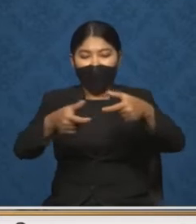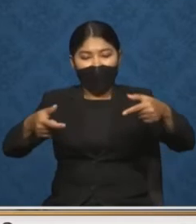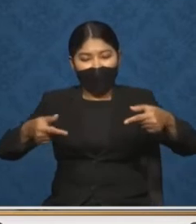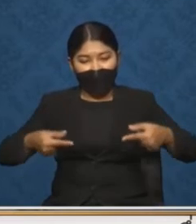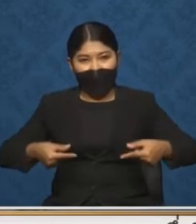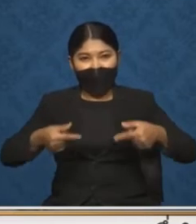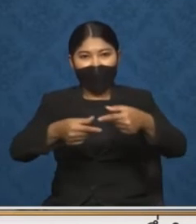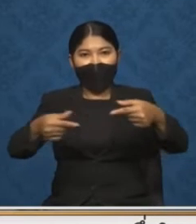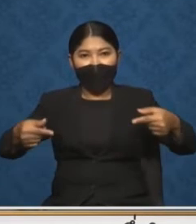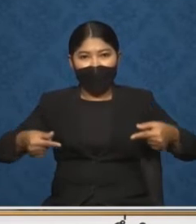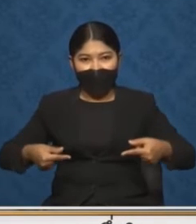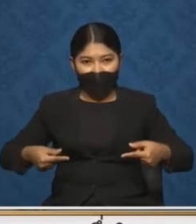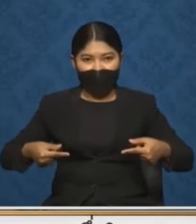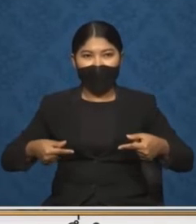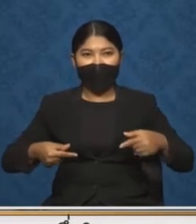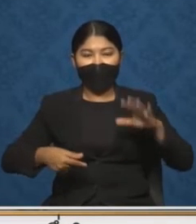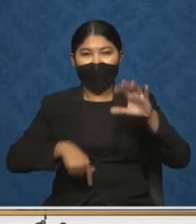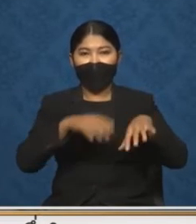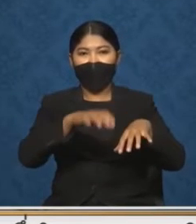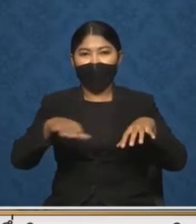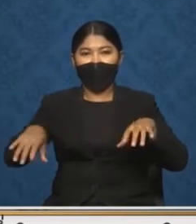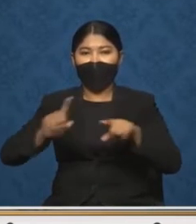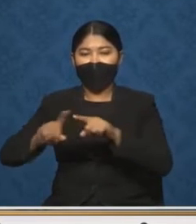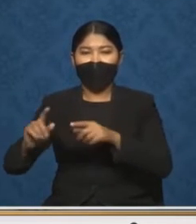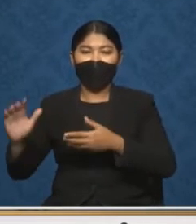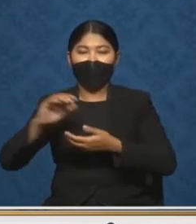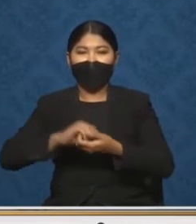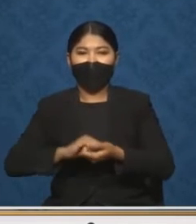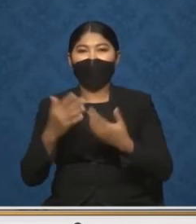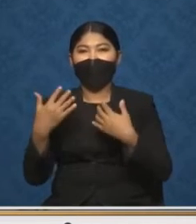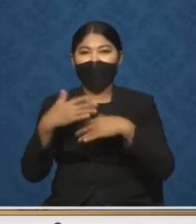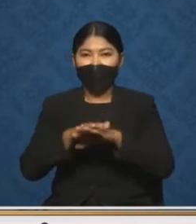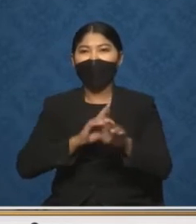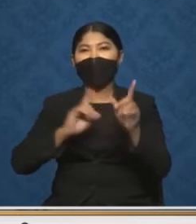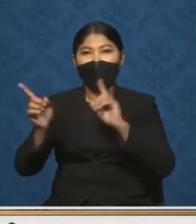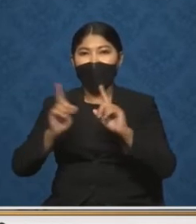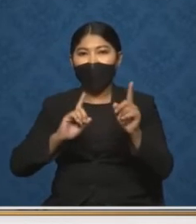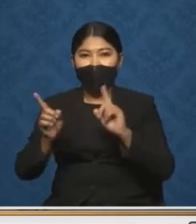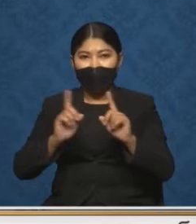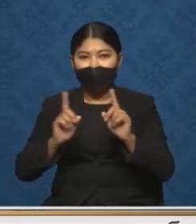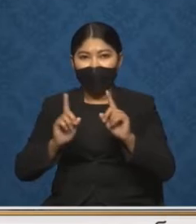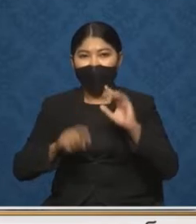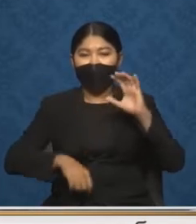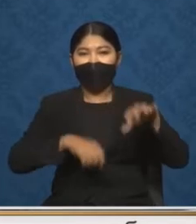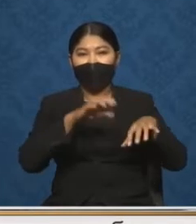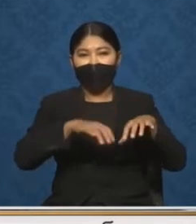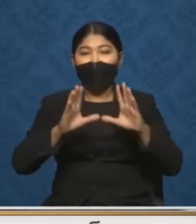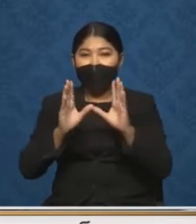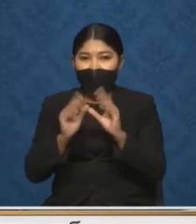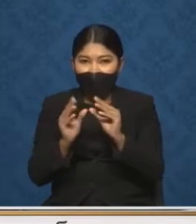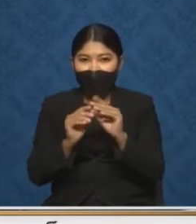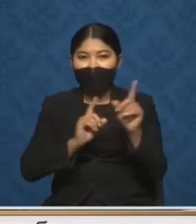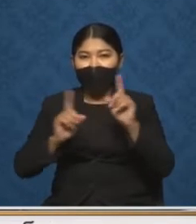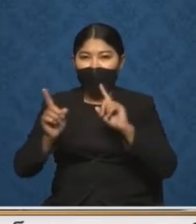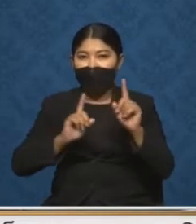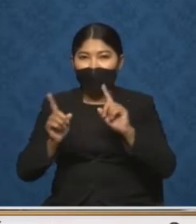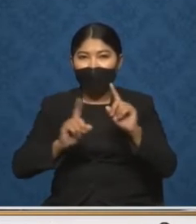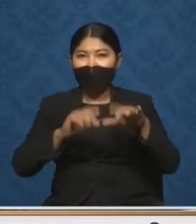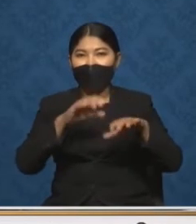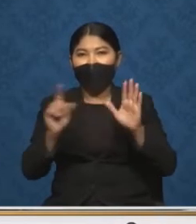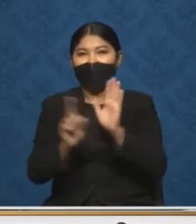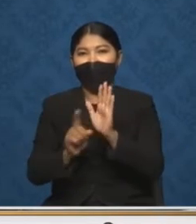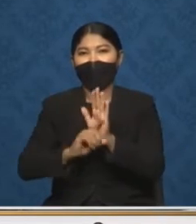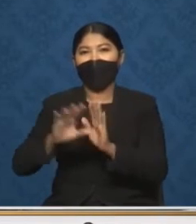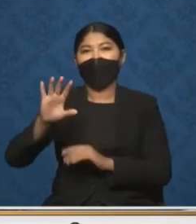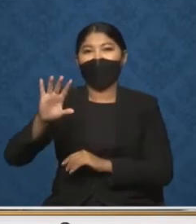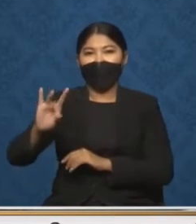หนวยงานต่ๆ บุดนาการเข้ามานั่งคุยเท่าที่ทราบกคประมาณ 8 ครั้ง แล้วกได้ข้อมูลที่ค